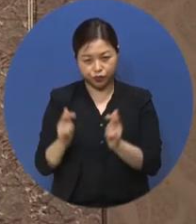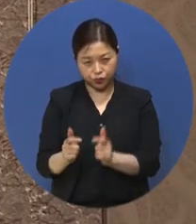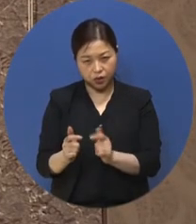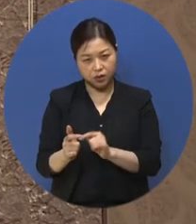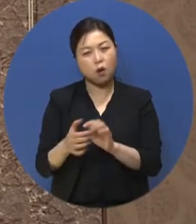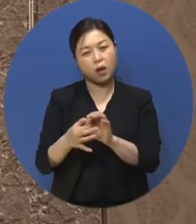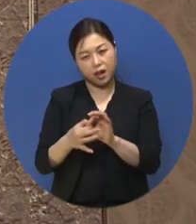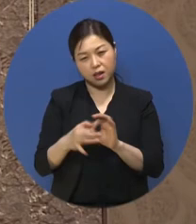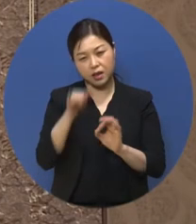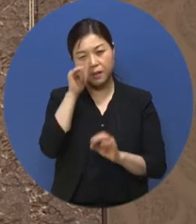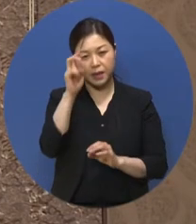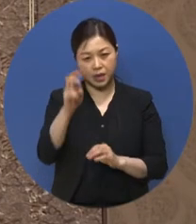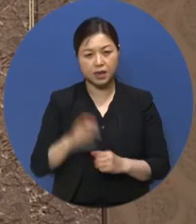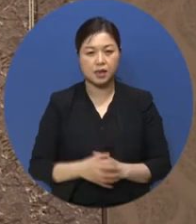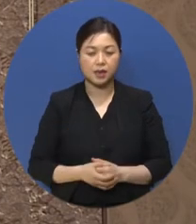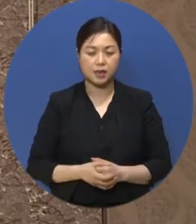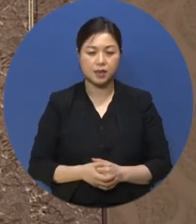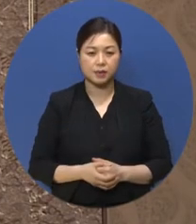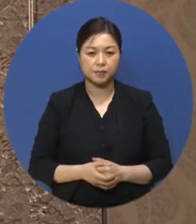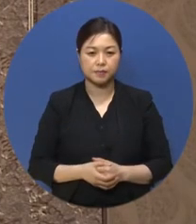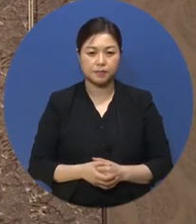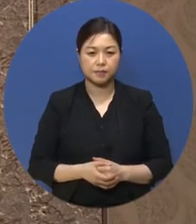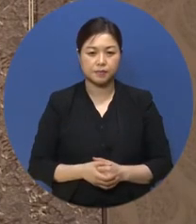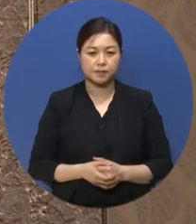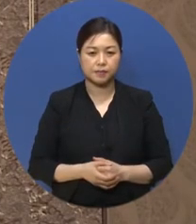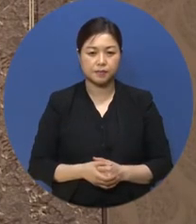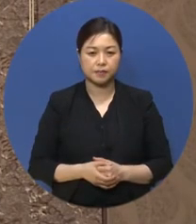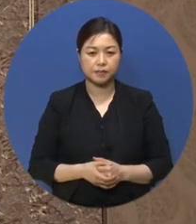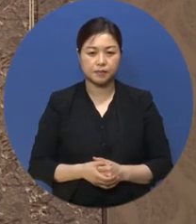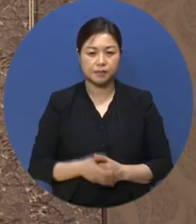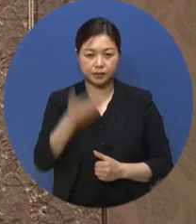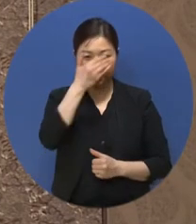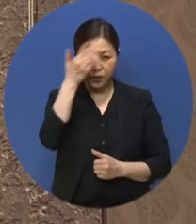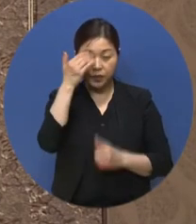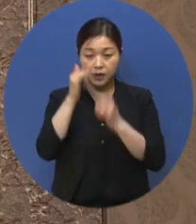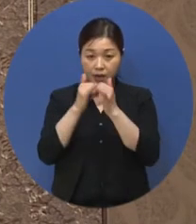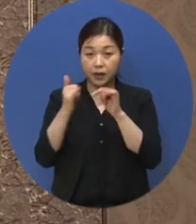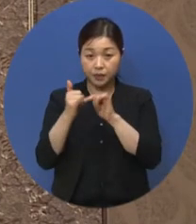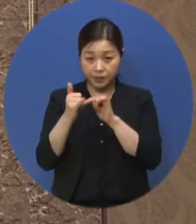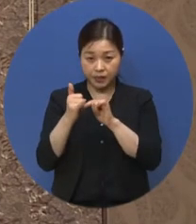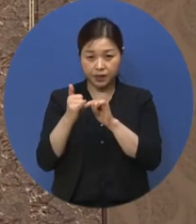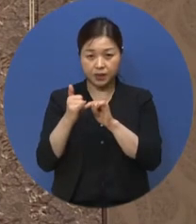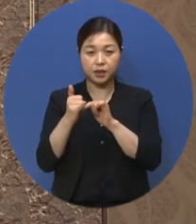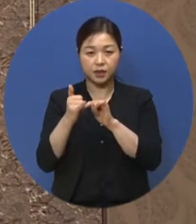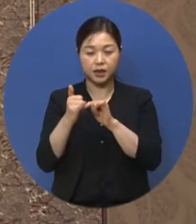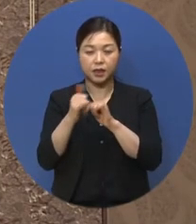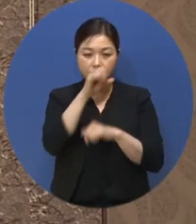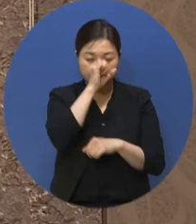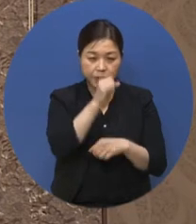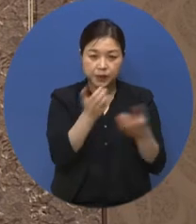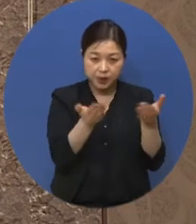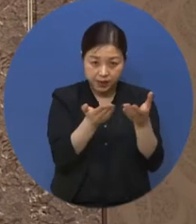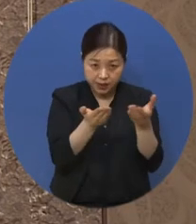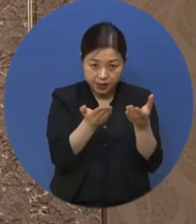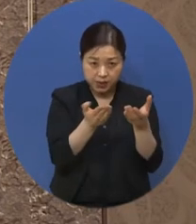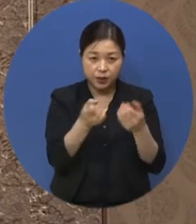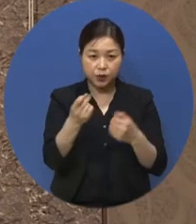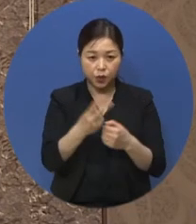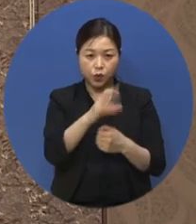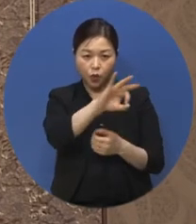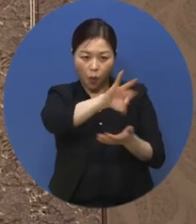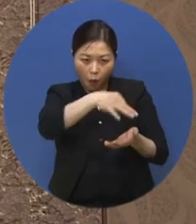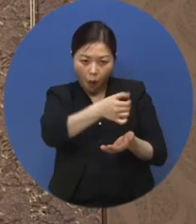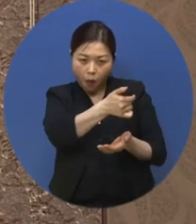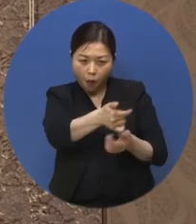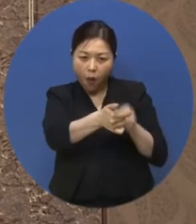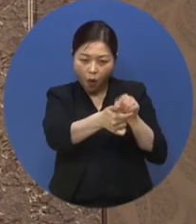같아요. 그러다 보니까 이제 젊은 층이 이전에는 좋은 직장, 봉급 많이 주는데 네.